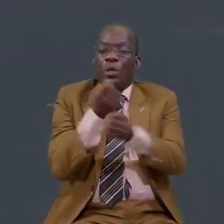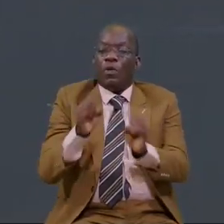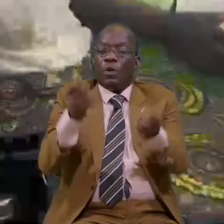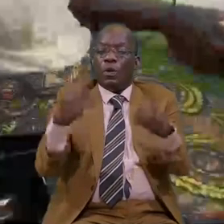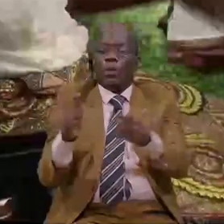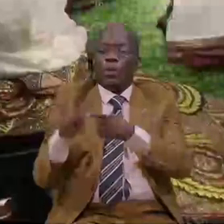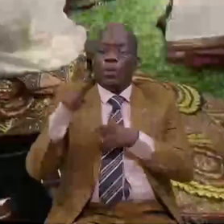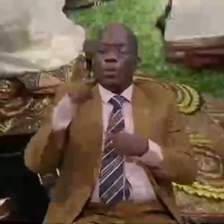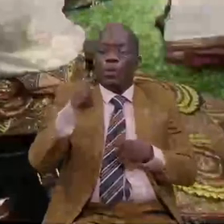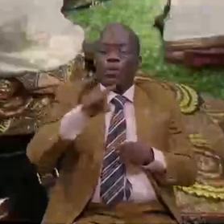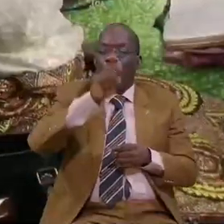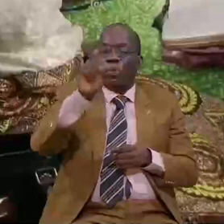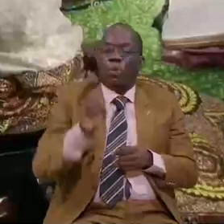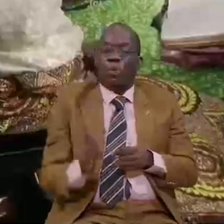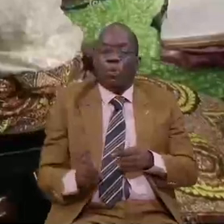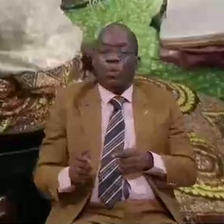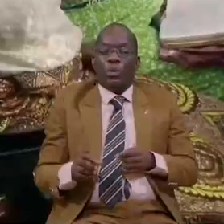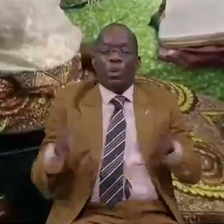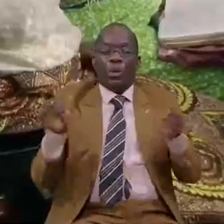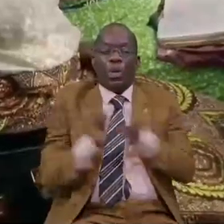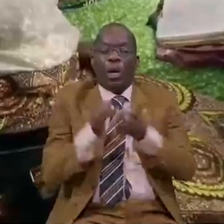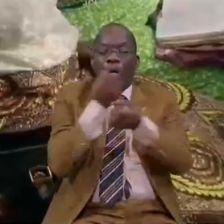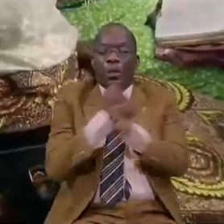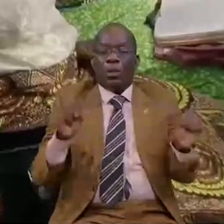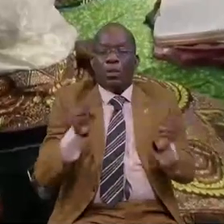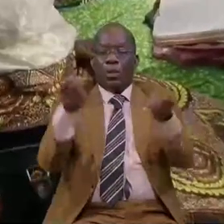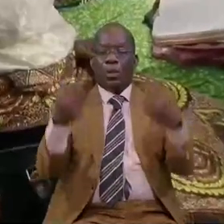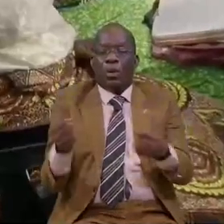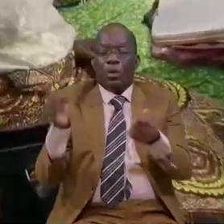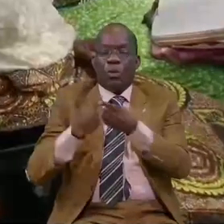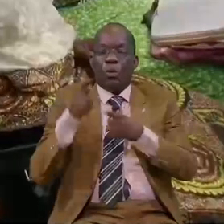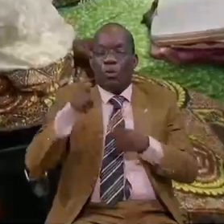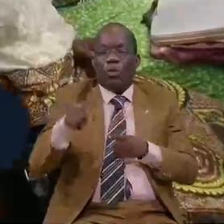Où est-ce que le salut vient aujourd'hui? Il dit, où est-ce que le salut vient aujourd'hui?